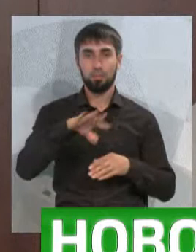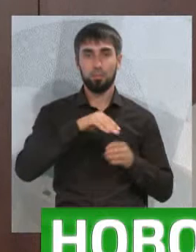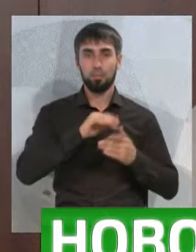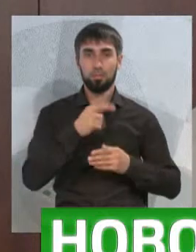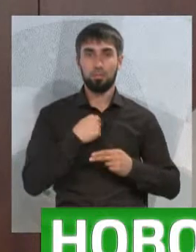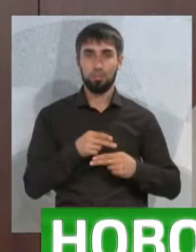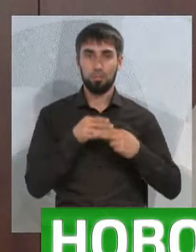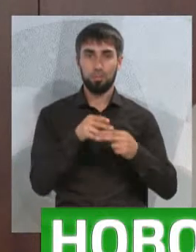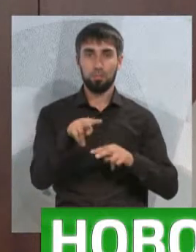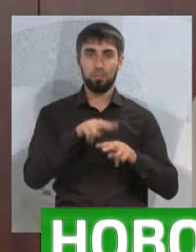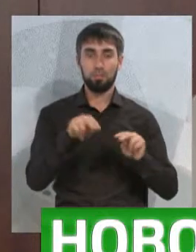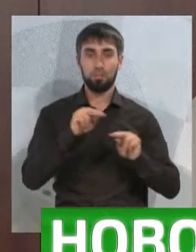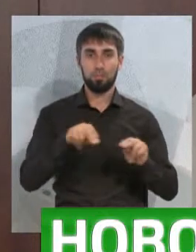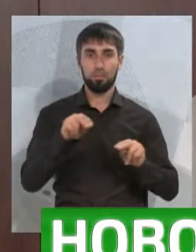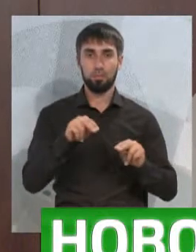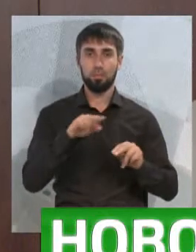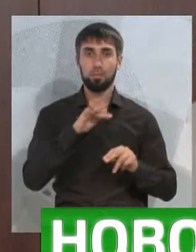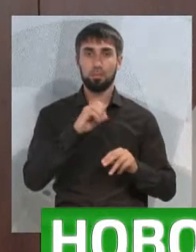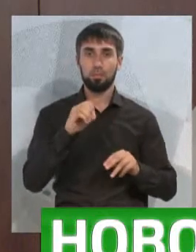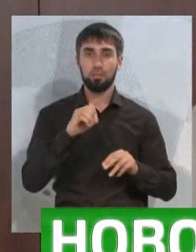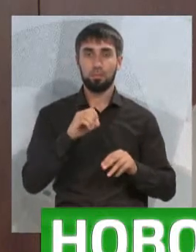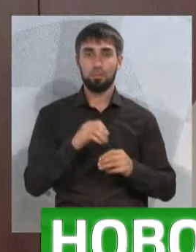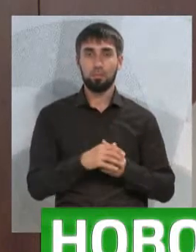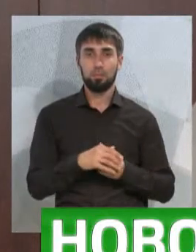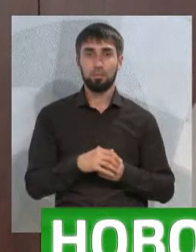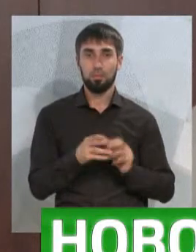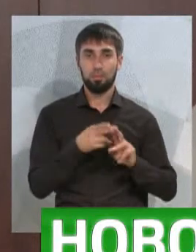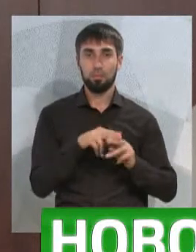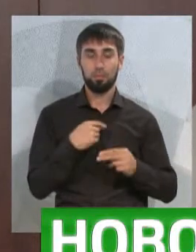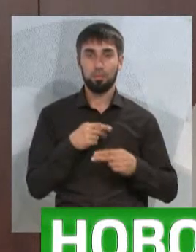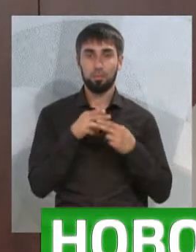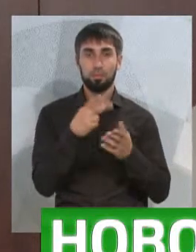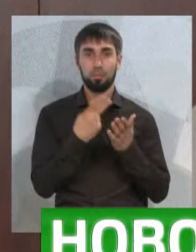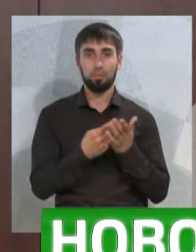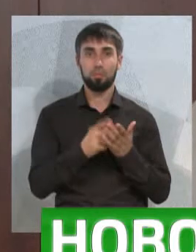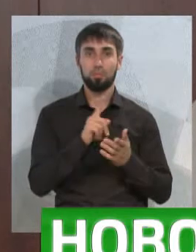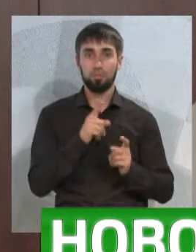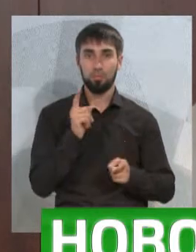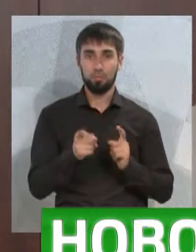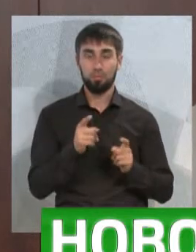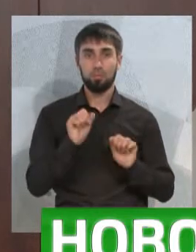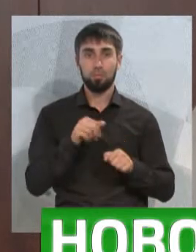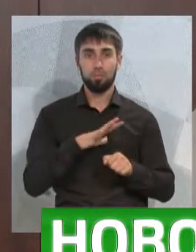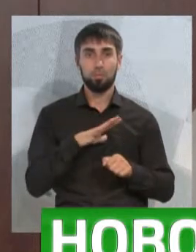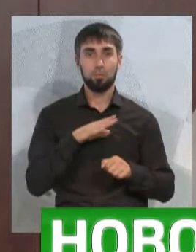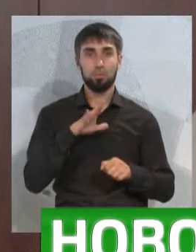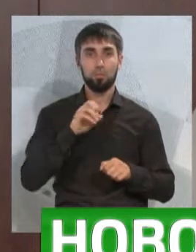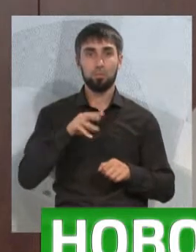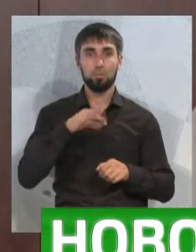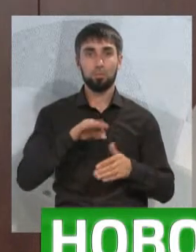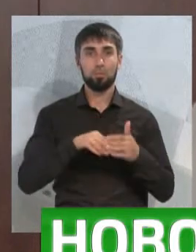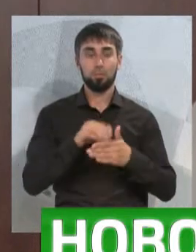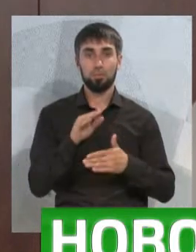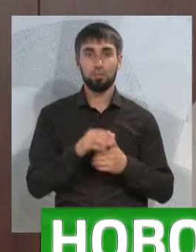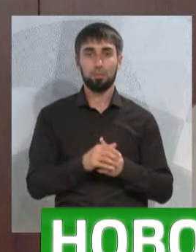места и на местах обучать. И вот даже вот этот выезд показал, что действительно это может быть даже в чем-то более